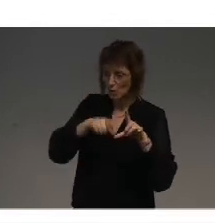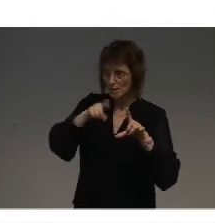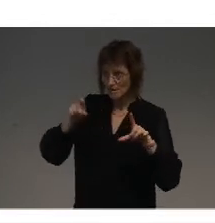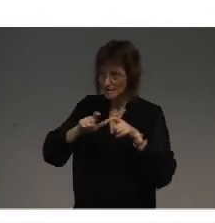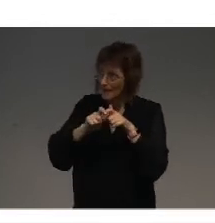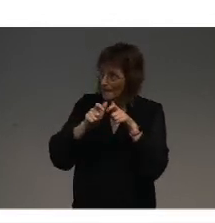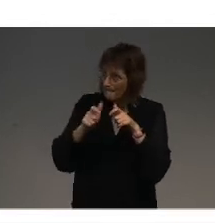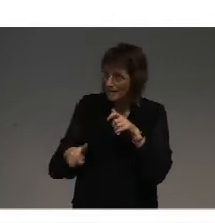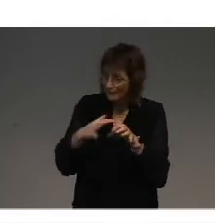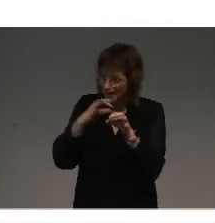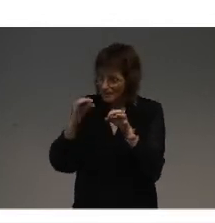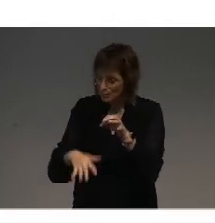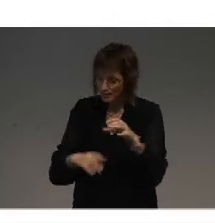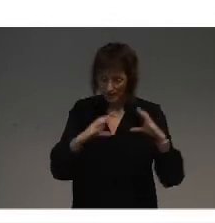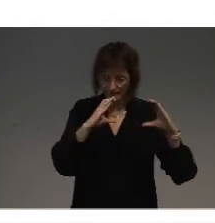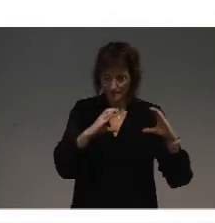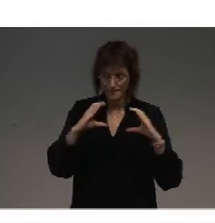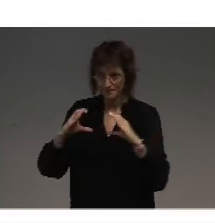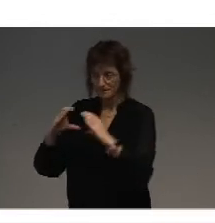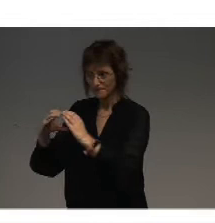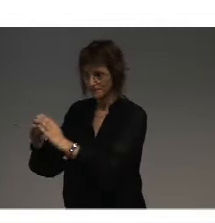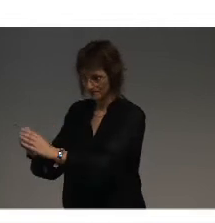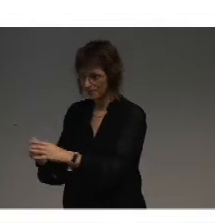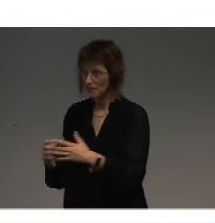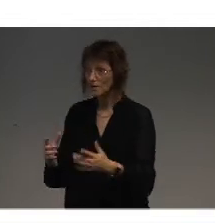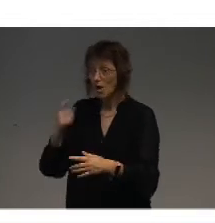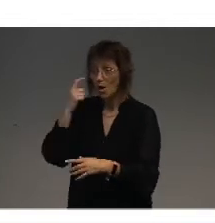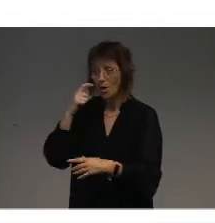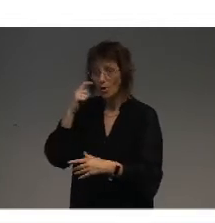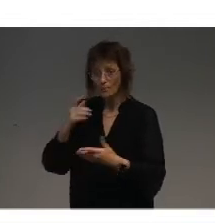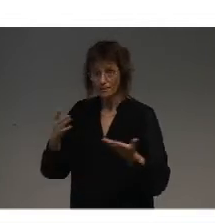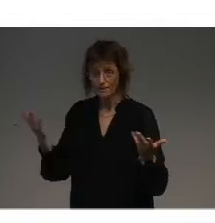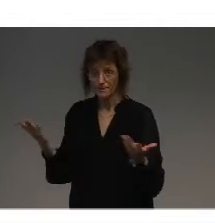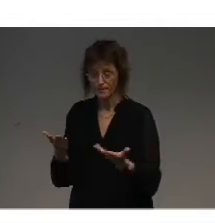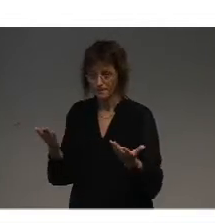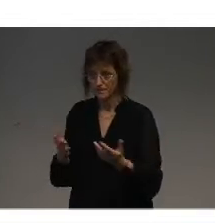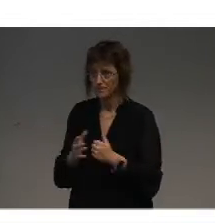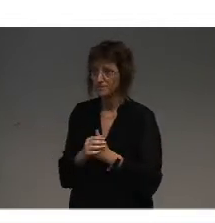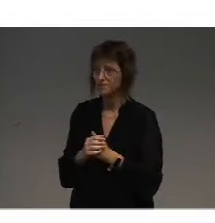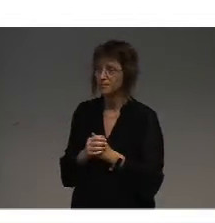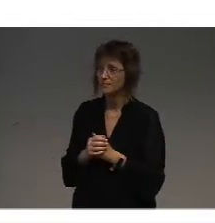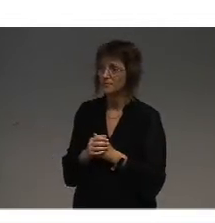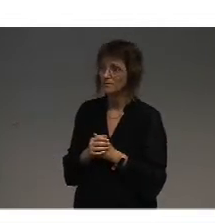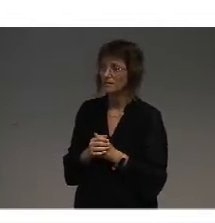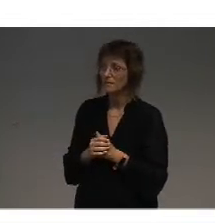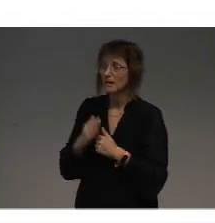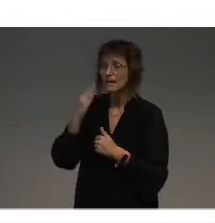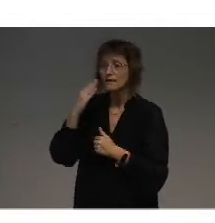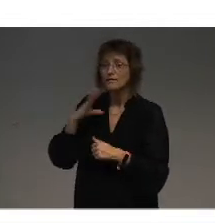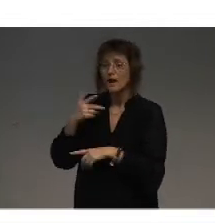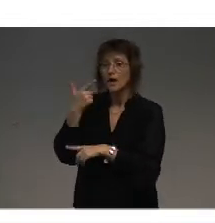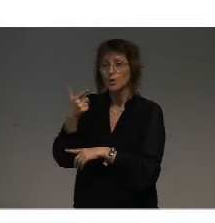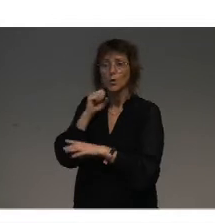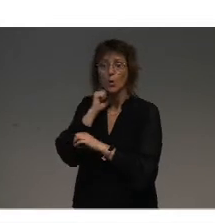nombre de résultats, et notamment un constat, puisque pour nous, en fait, le fait d'être exposé à au moins 2 contraintes, quelles qu'elles